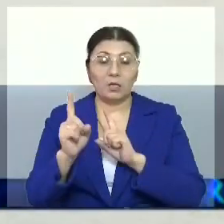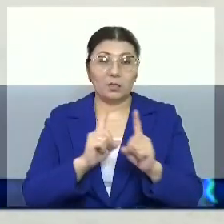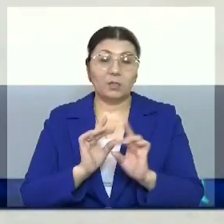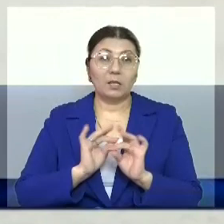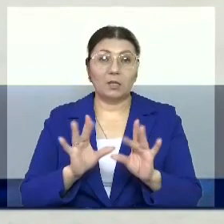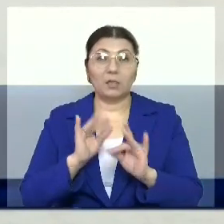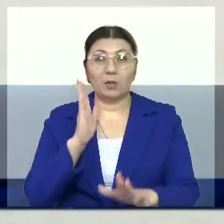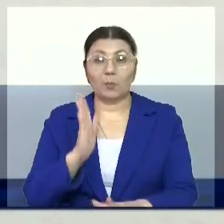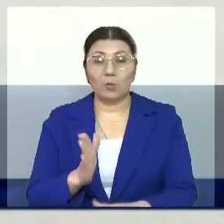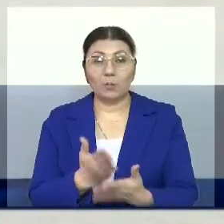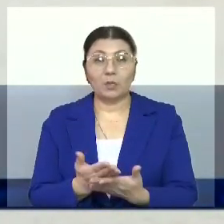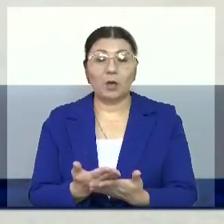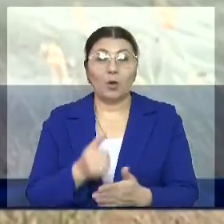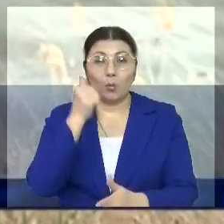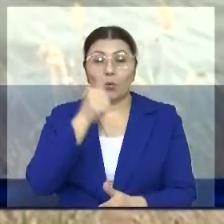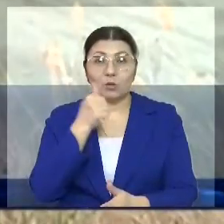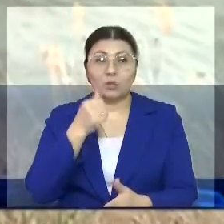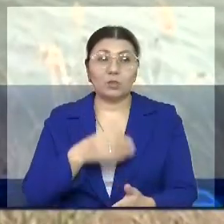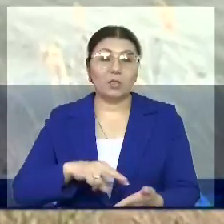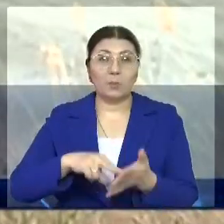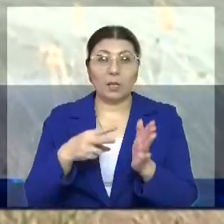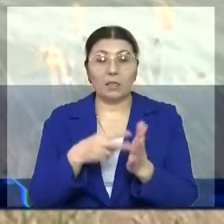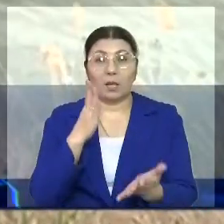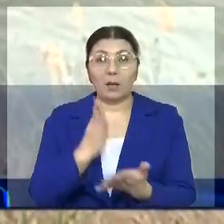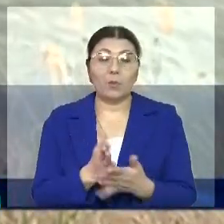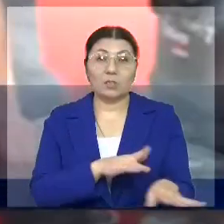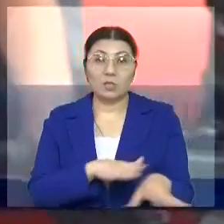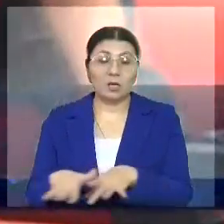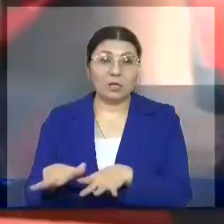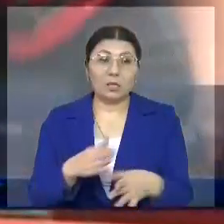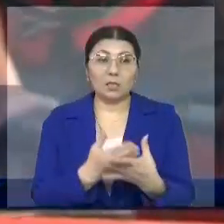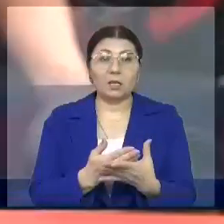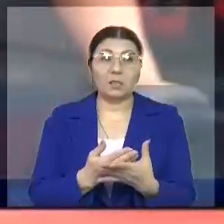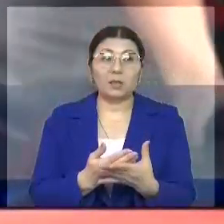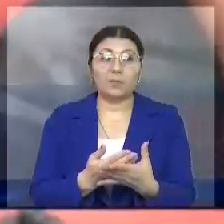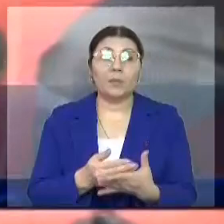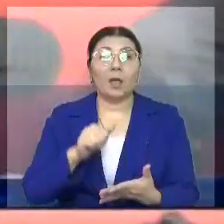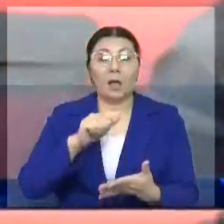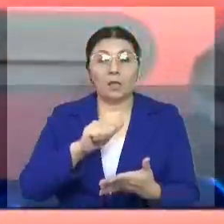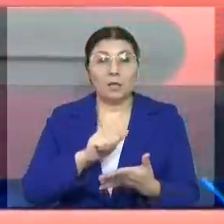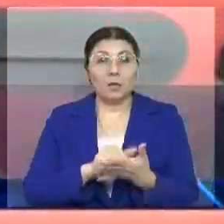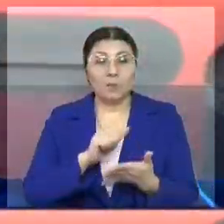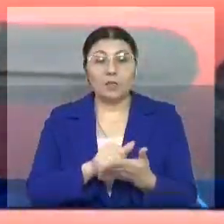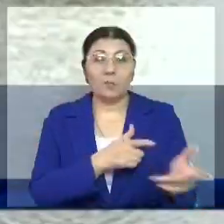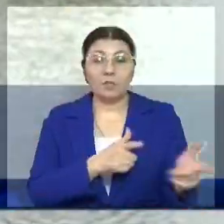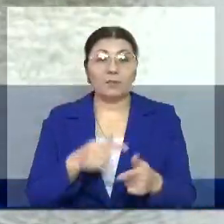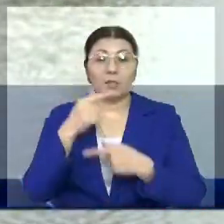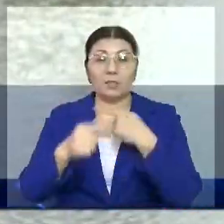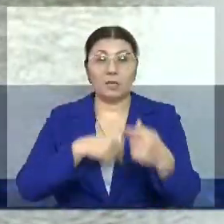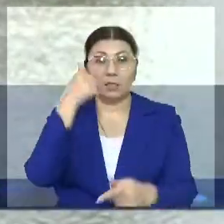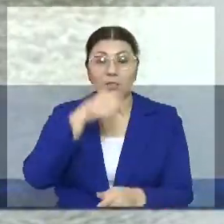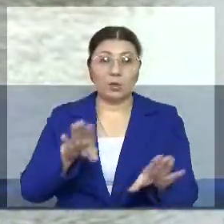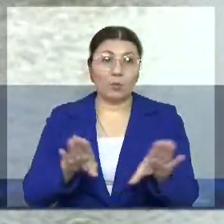болады. Мамандардың айтуынша, биыл жол картасында көрсетілген іс-шаралардың жобалық сметалық құжаты әзірленбек. Ал келер жылы